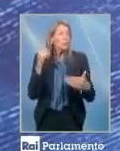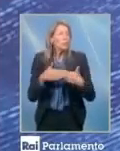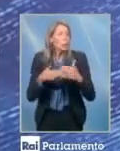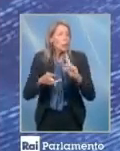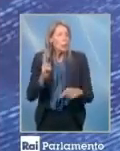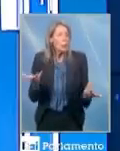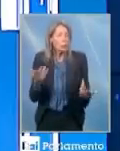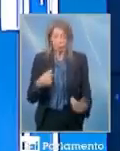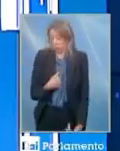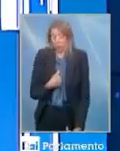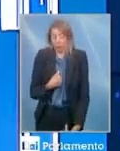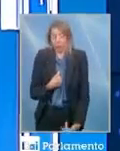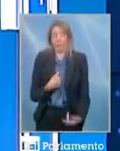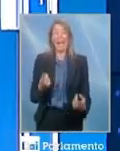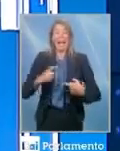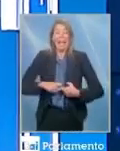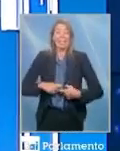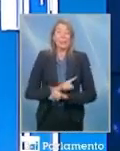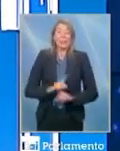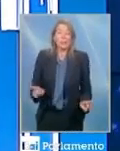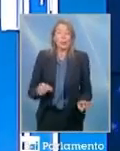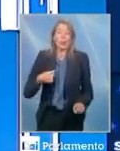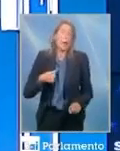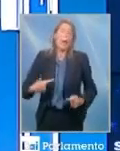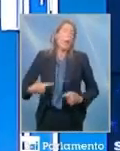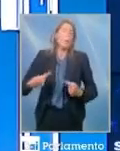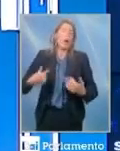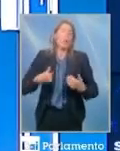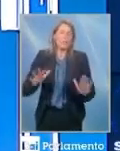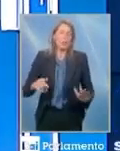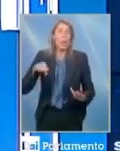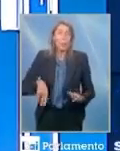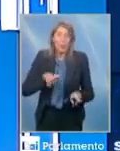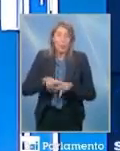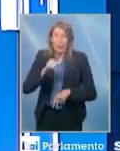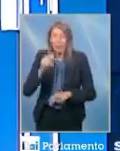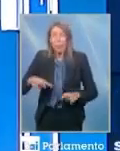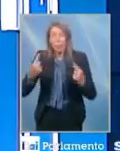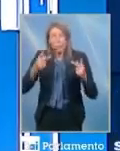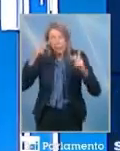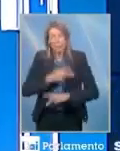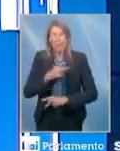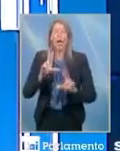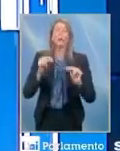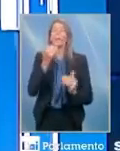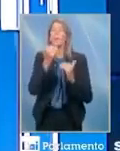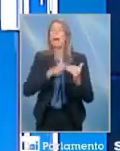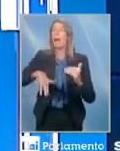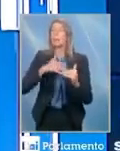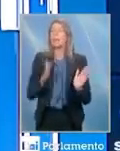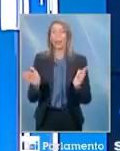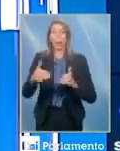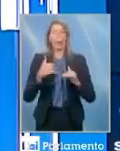ci alleeremo con nessuno, ovviamente saremo all'opposizione. In questa nazione serve un'opposizione vera, servono dei parlamentari che escano dall'aula e si mettono